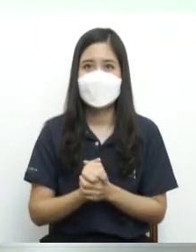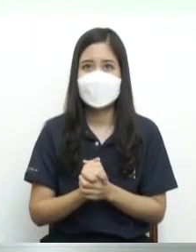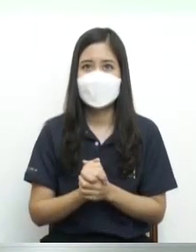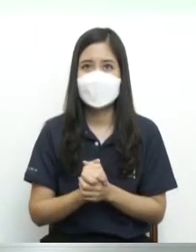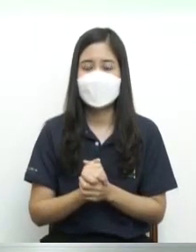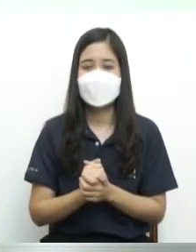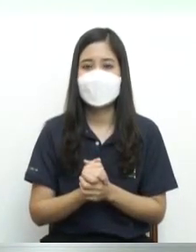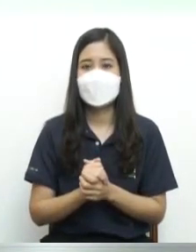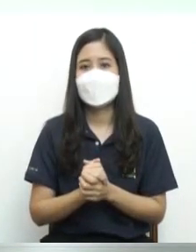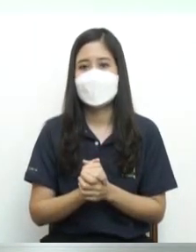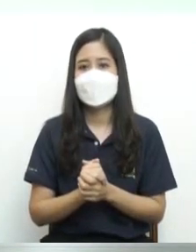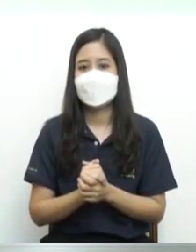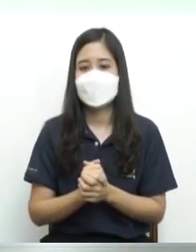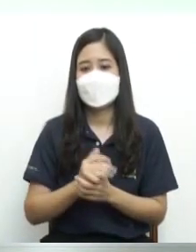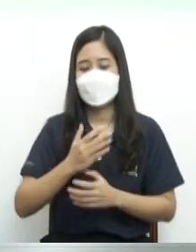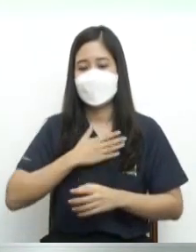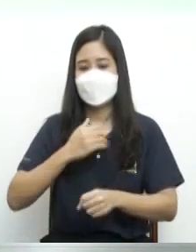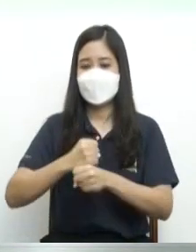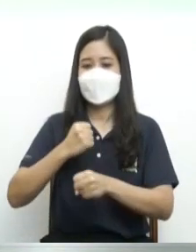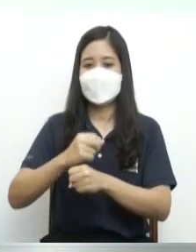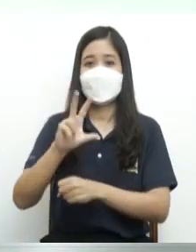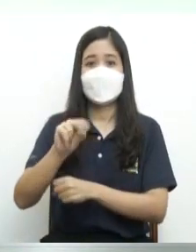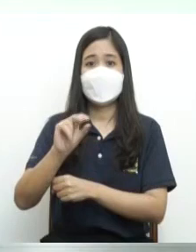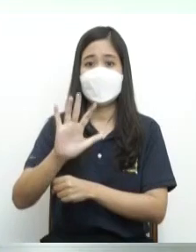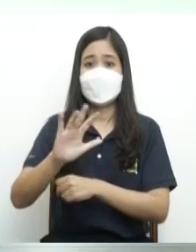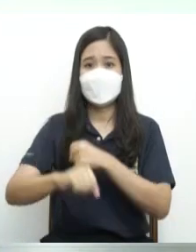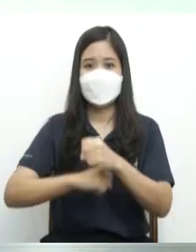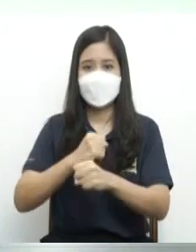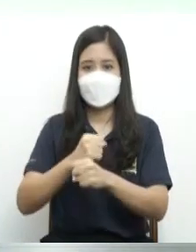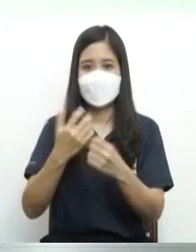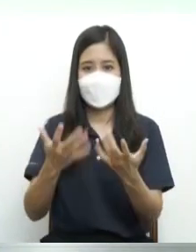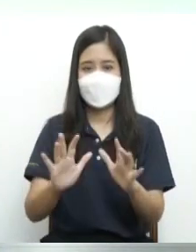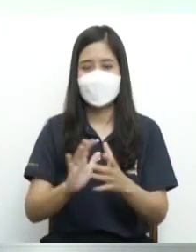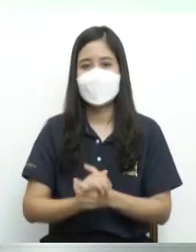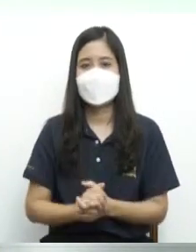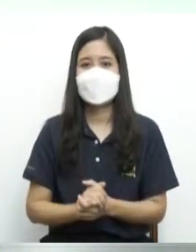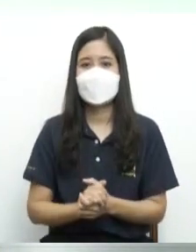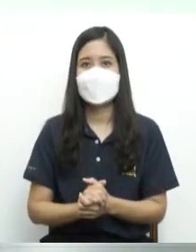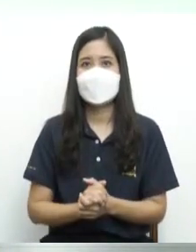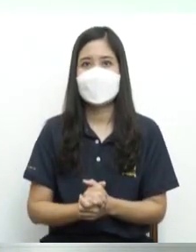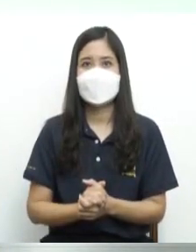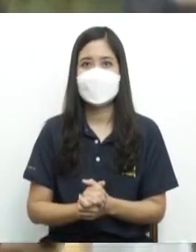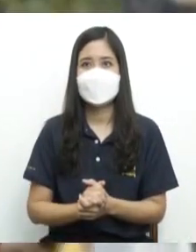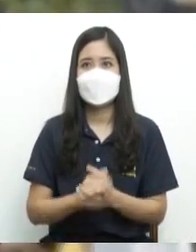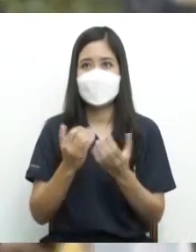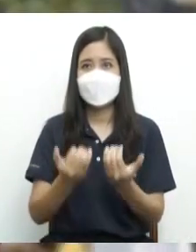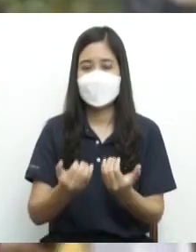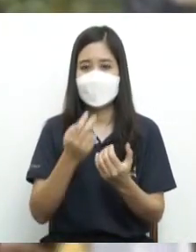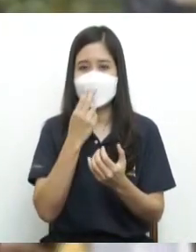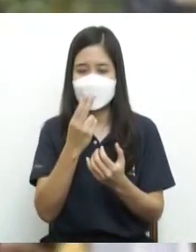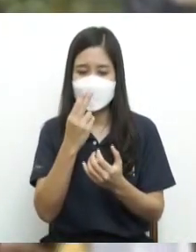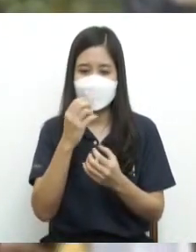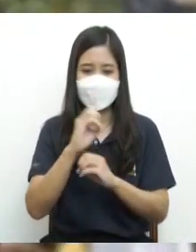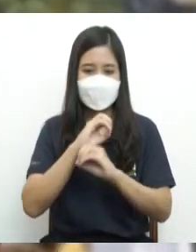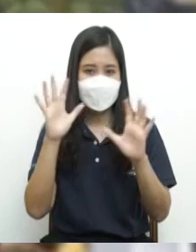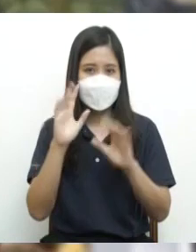28 29เนี่ยผมอยู่ที่นี่มา35ปีนั้นสิ่งที่ทำให้เกิดความสำเร็จได้เนี่ยคิดว่า